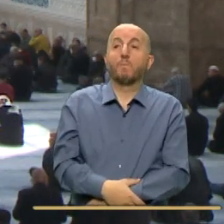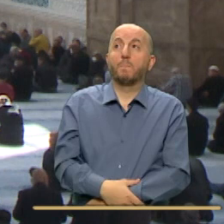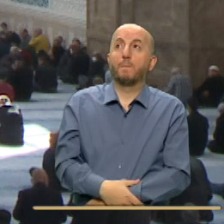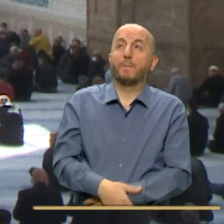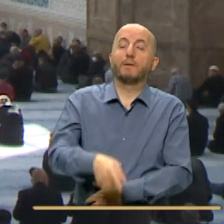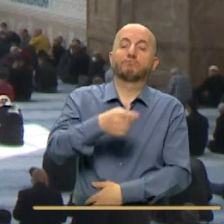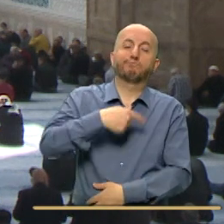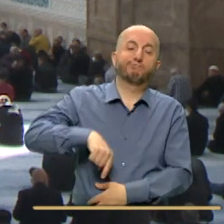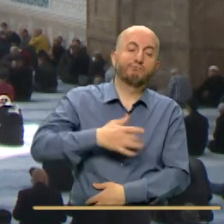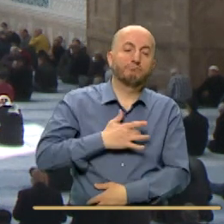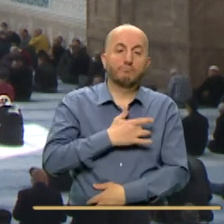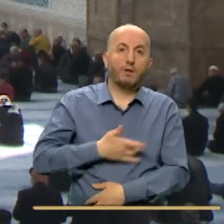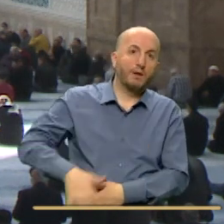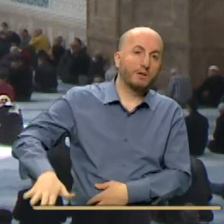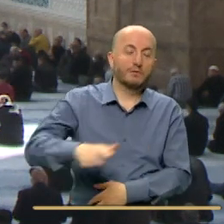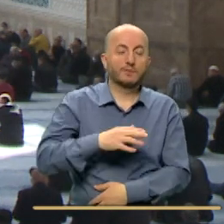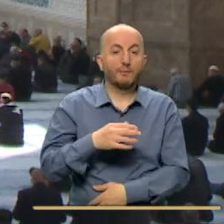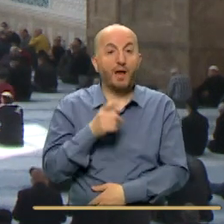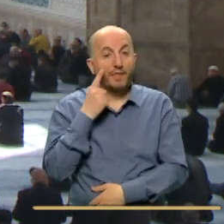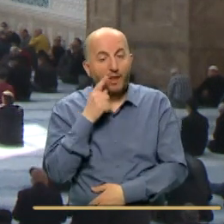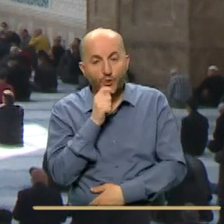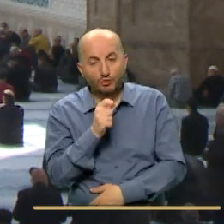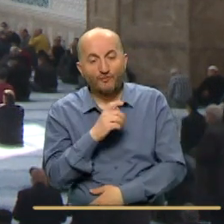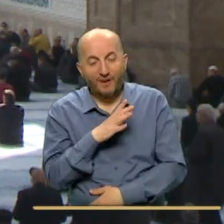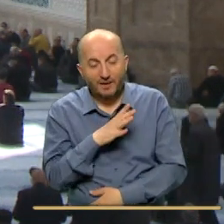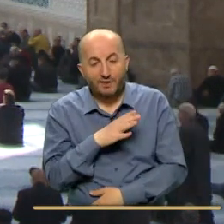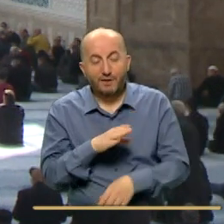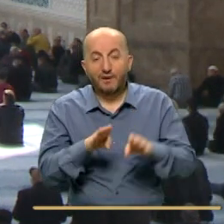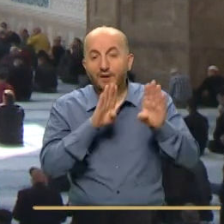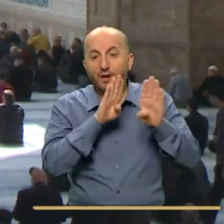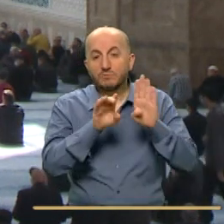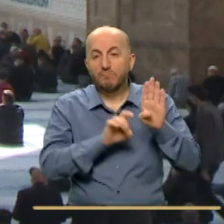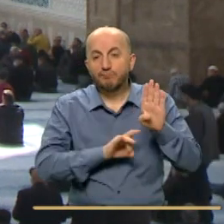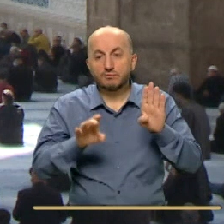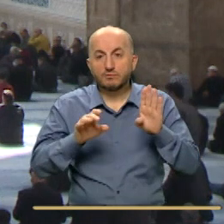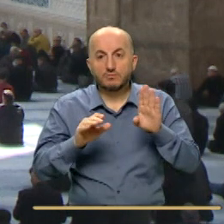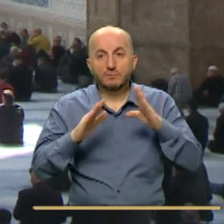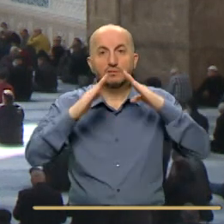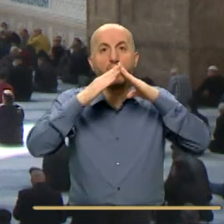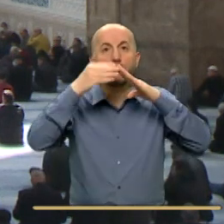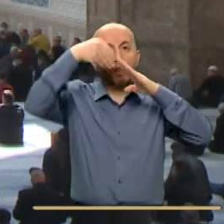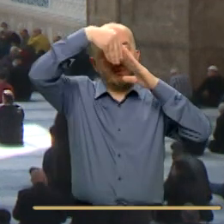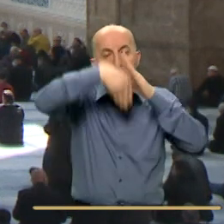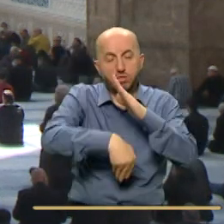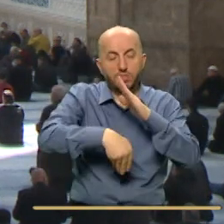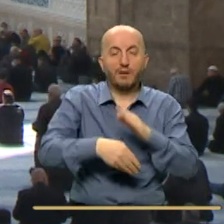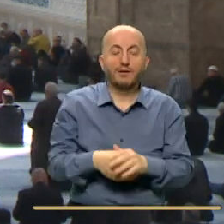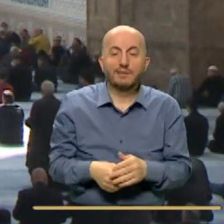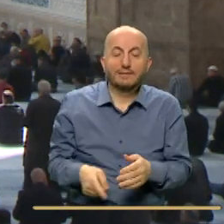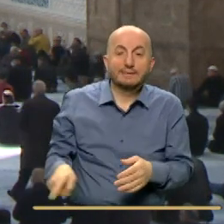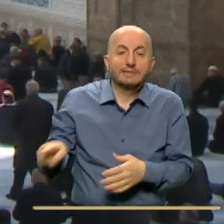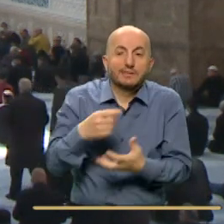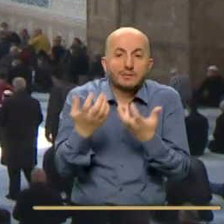Hani bizim Anadolu'da bir deyim var, adeta yerim, deyim yerindeyse. Kapıdan kovuyorsunuz, bacadan giriyor. Siz